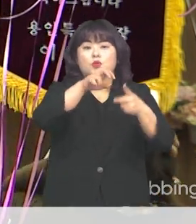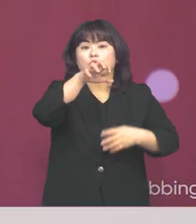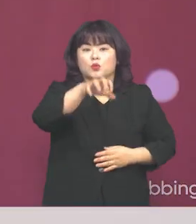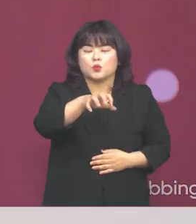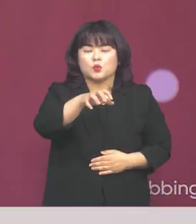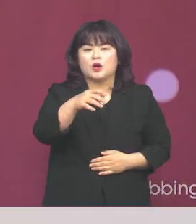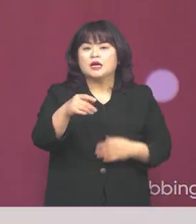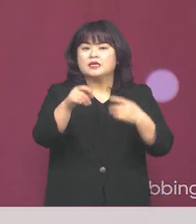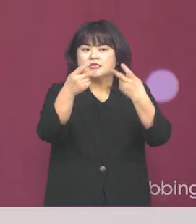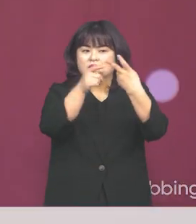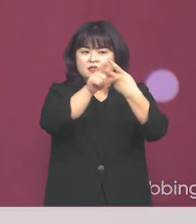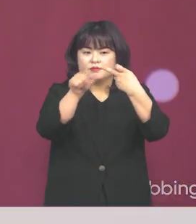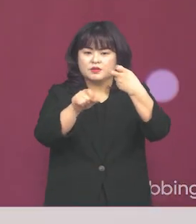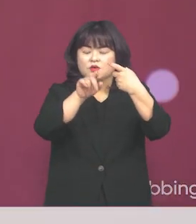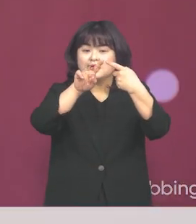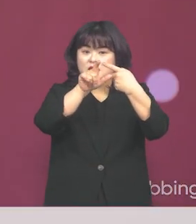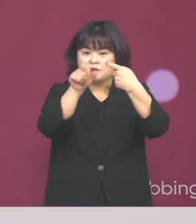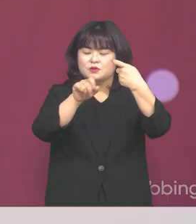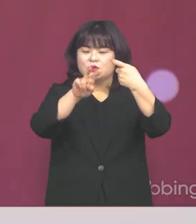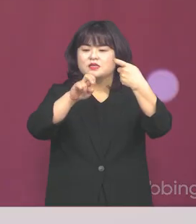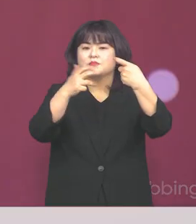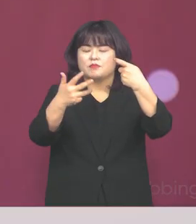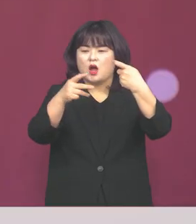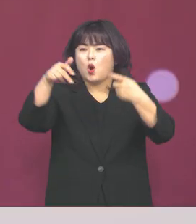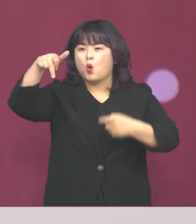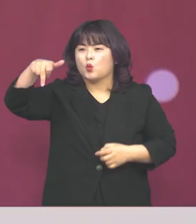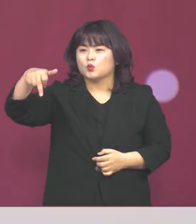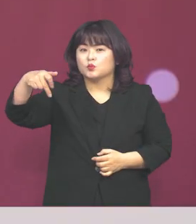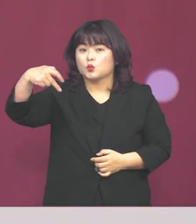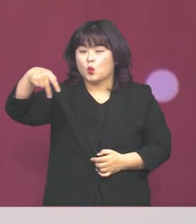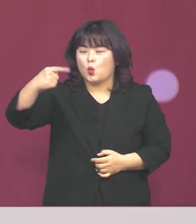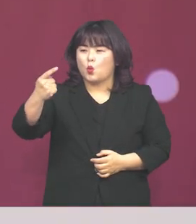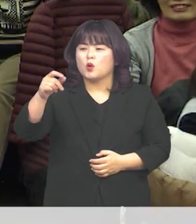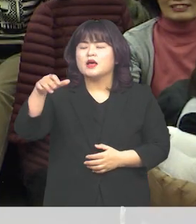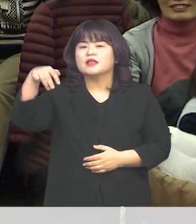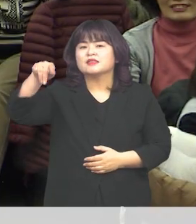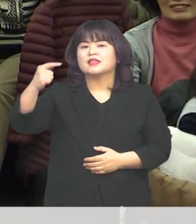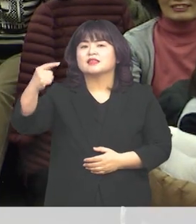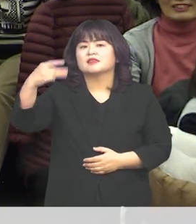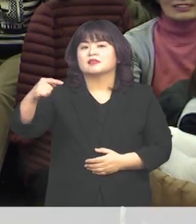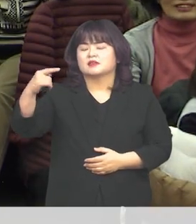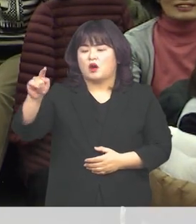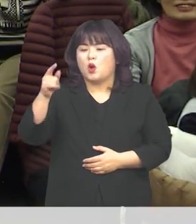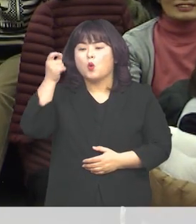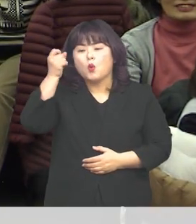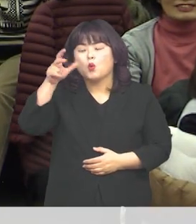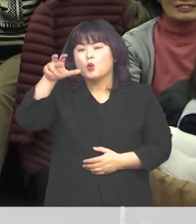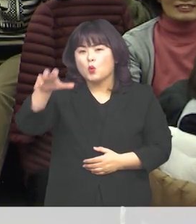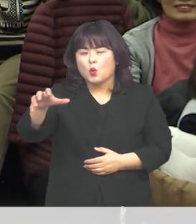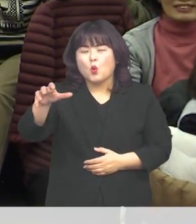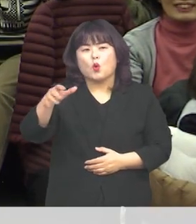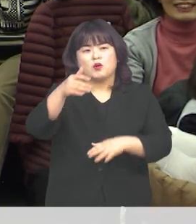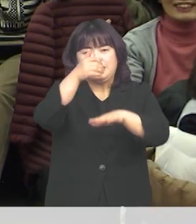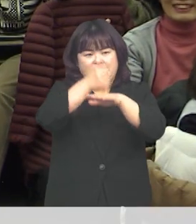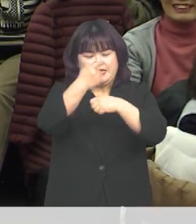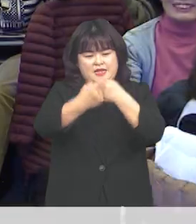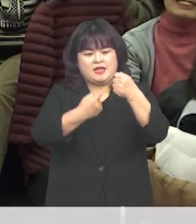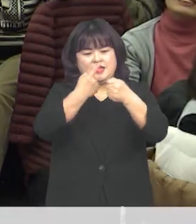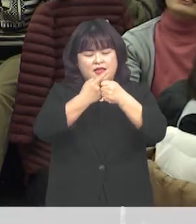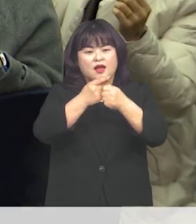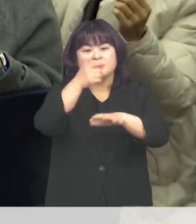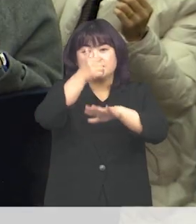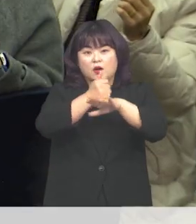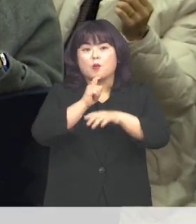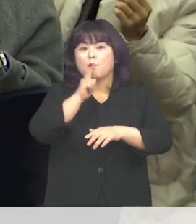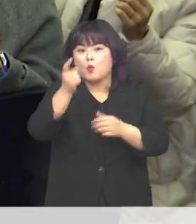용인특례시 자원봉사센터는 지난달 28일 용인 센트럴 코업 호텔에서 2025년 자원봉사대학 봉사단 성과